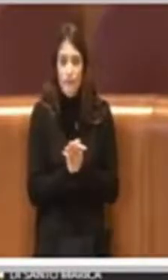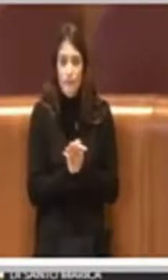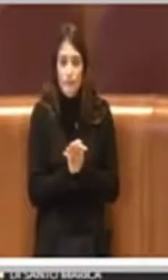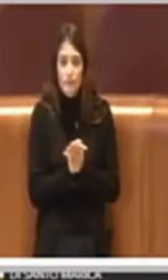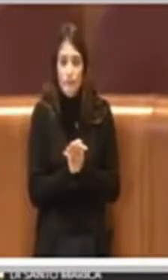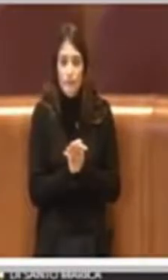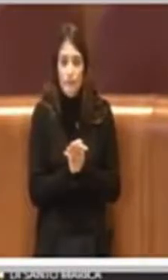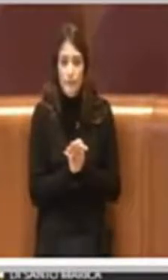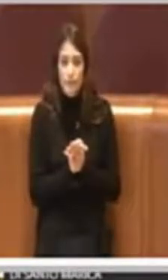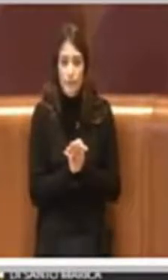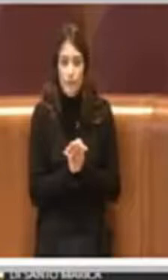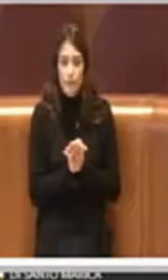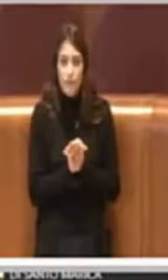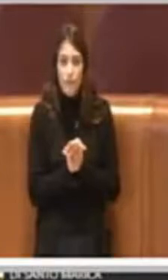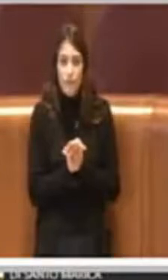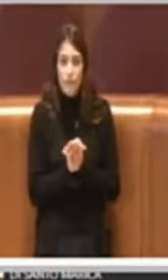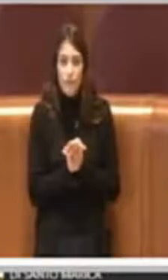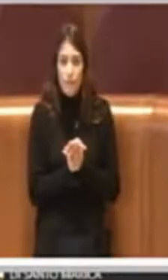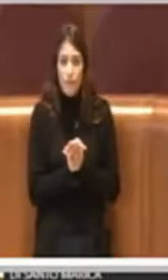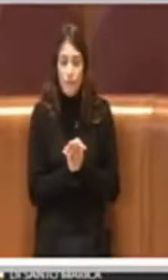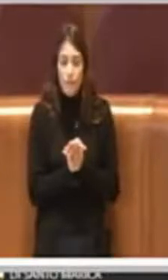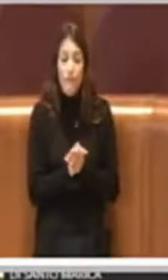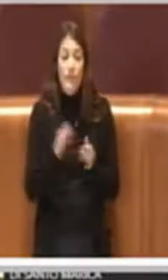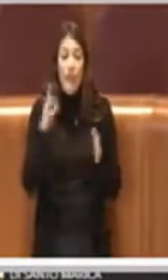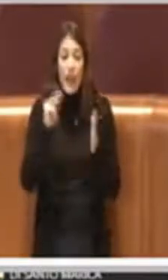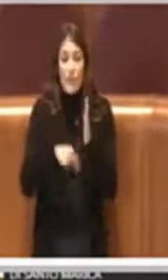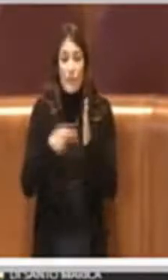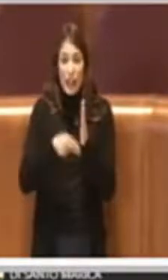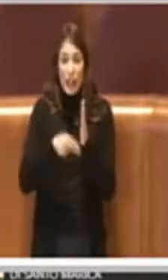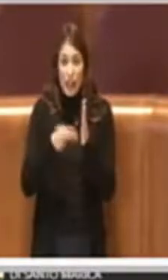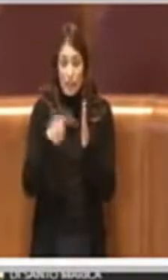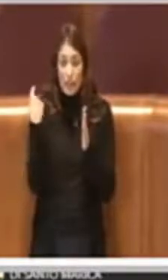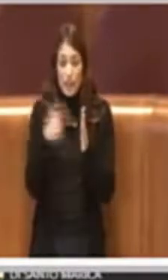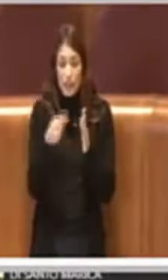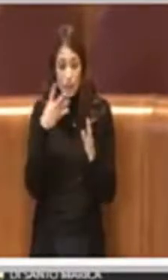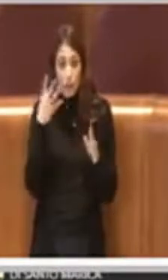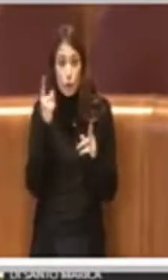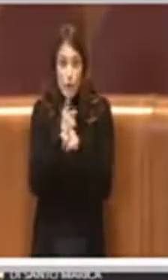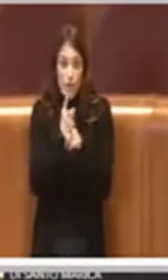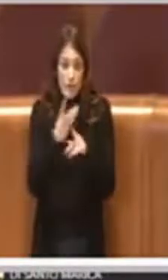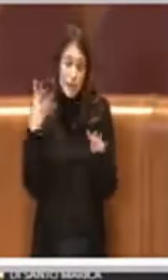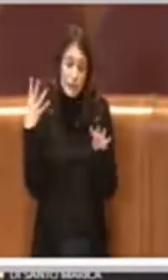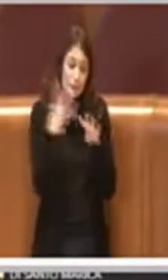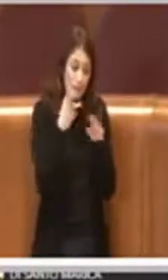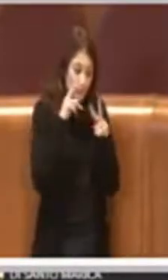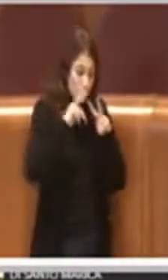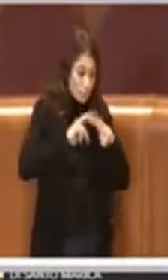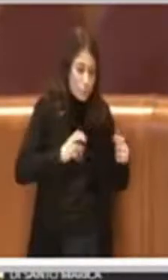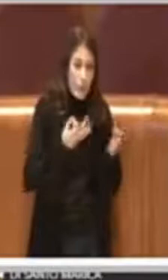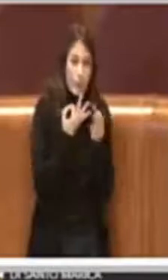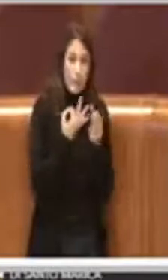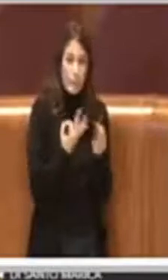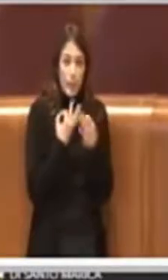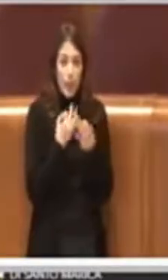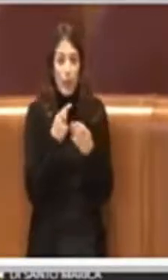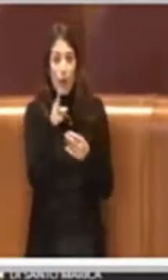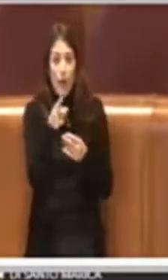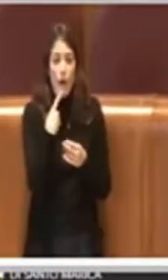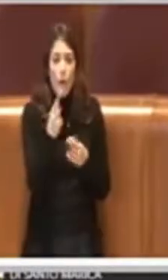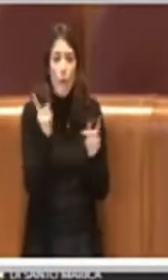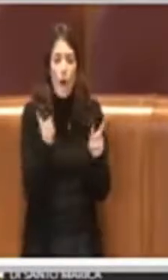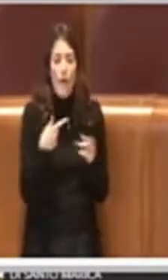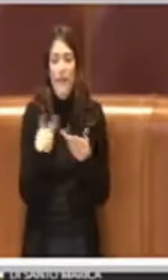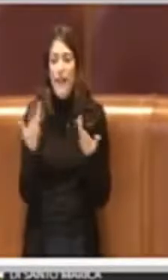che entrare nel merito degli emendamenti, si è detto che la delibera è complessa. Tutte le delibere sono complesse, tutti i regolamenti sono